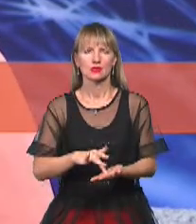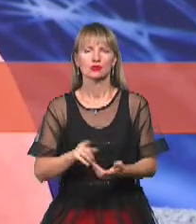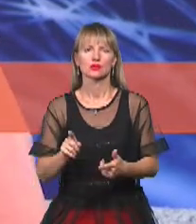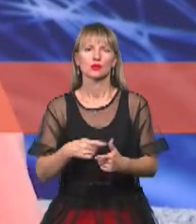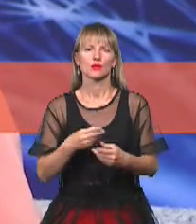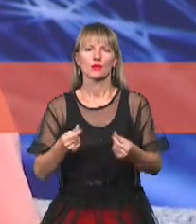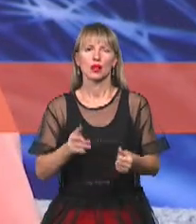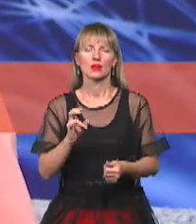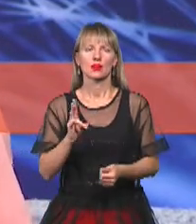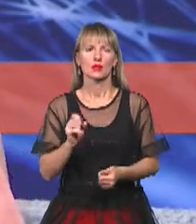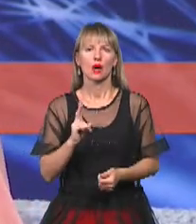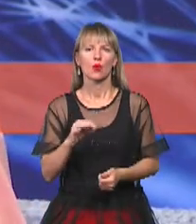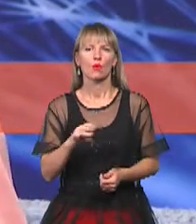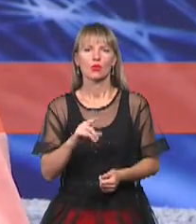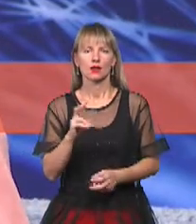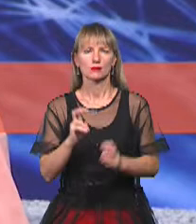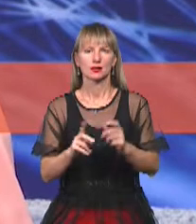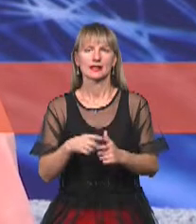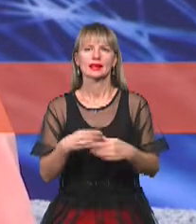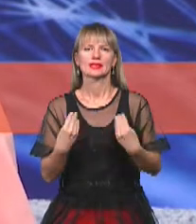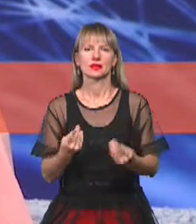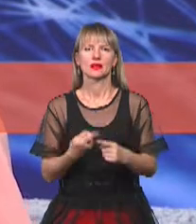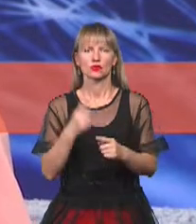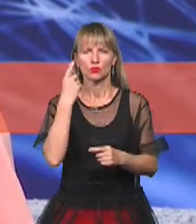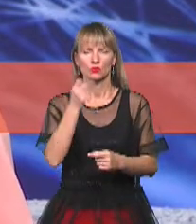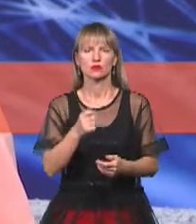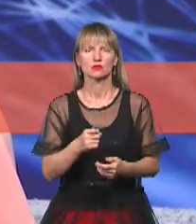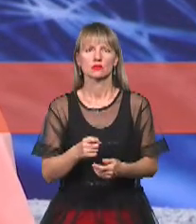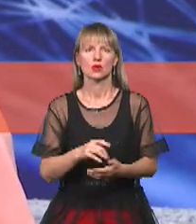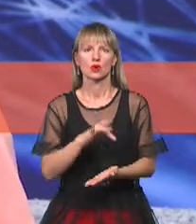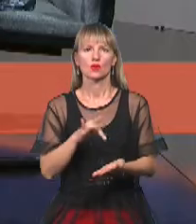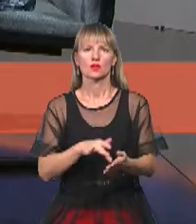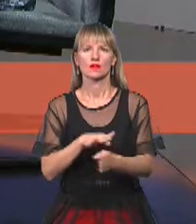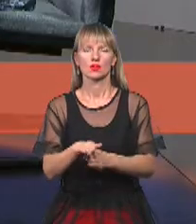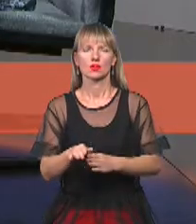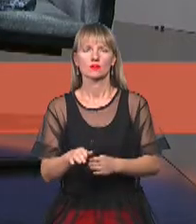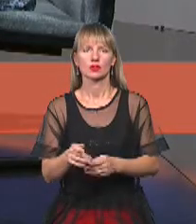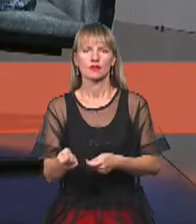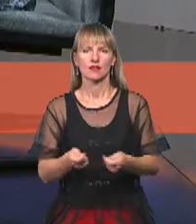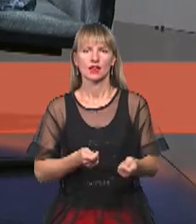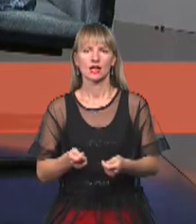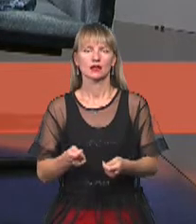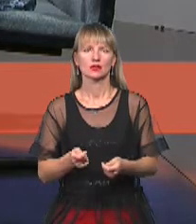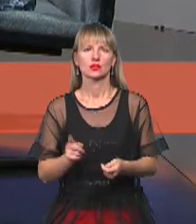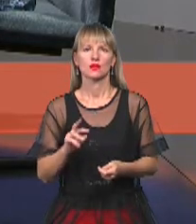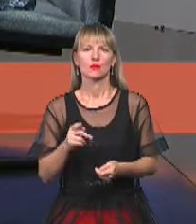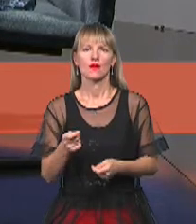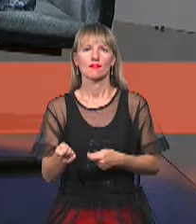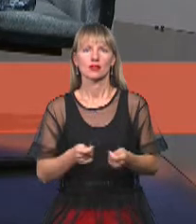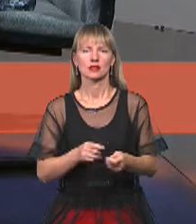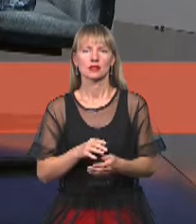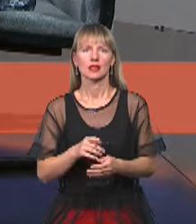на комунальні підприємства, або якось надати цю інформацію міській виконавчій владі, так, щоб вже влада міська впливала. Це один